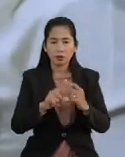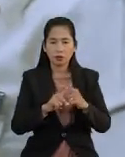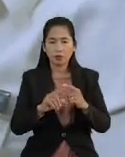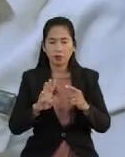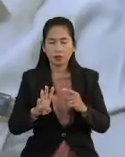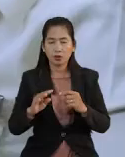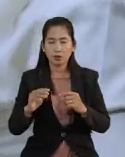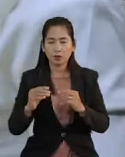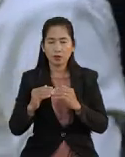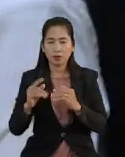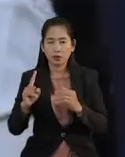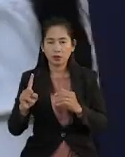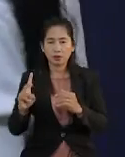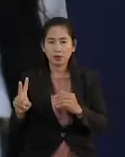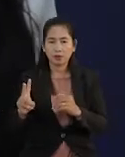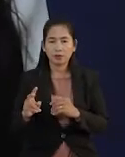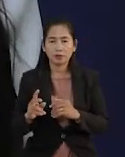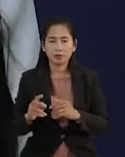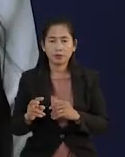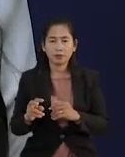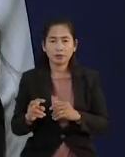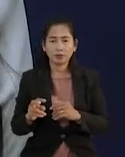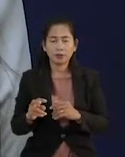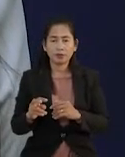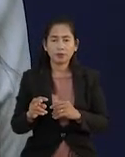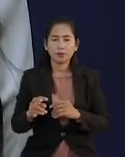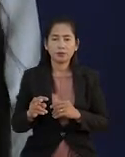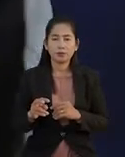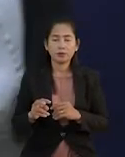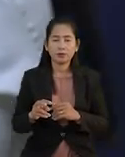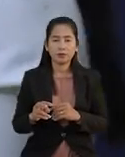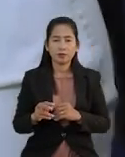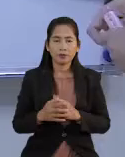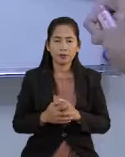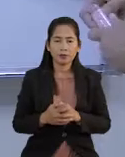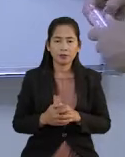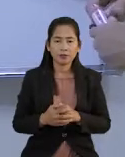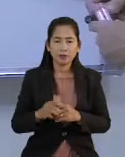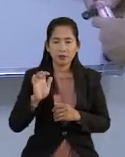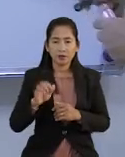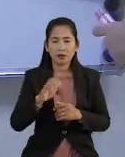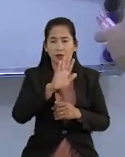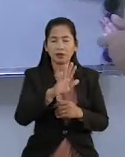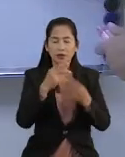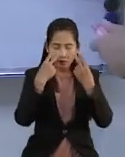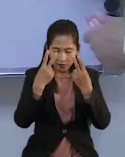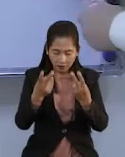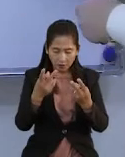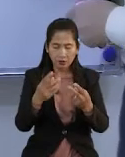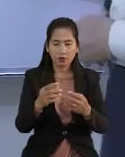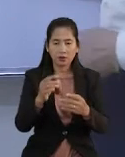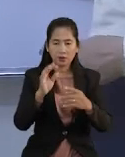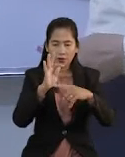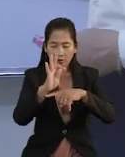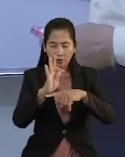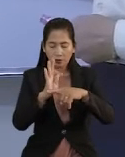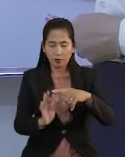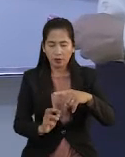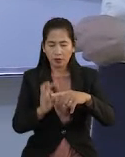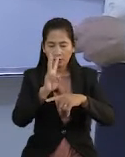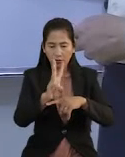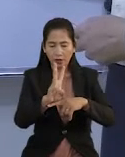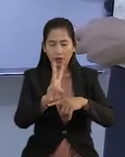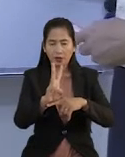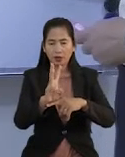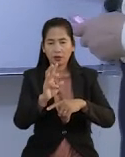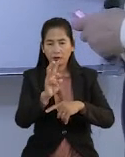Bây buồn đó. Chà, cứ xa nâng đọc. Đọc bì. Chà, chẳng con khơi hai tha. Bỏ phía bây đầm